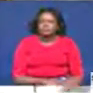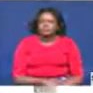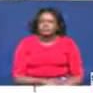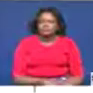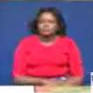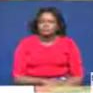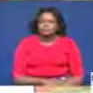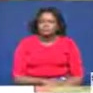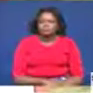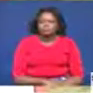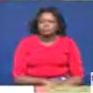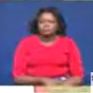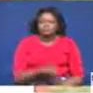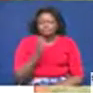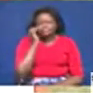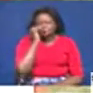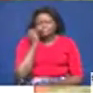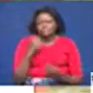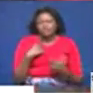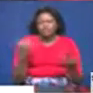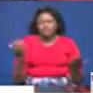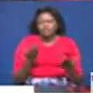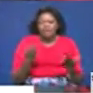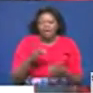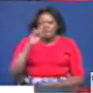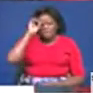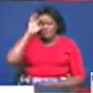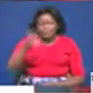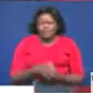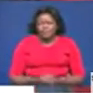Hali ya huzuni ilitanda leo huko Ndeiya, kaunti ya Kiambu.